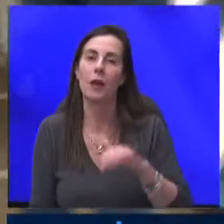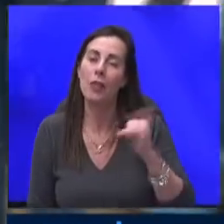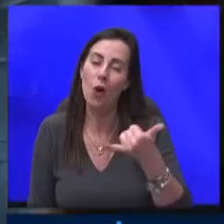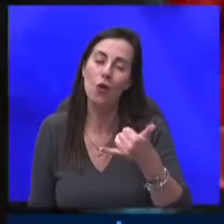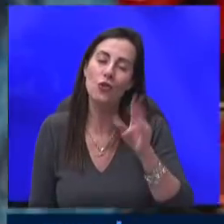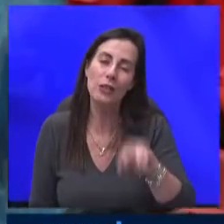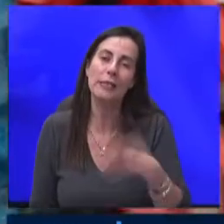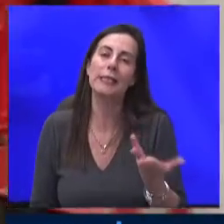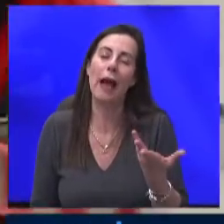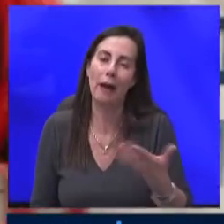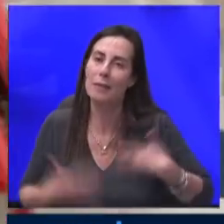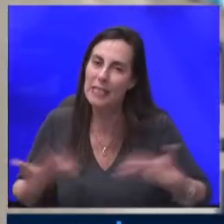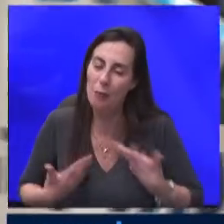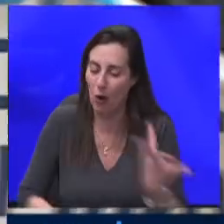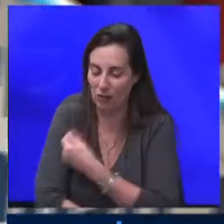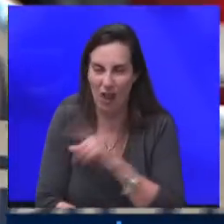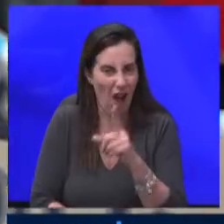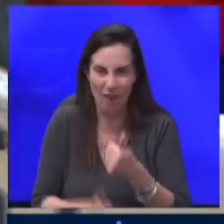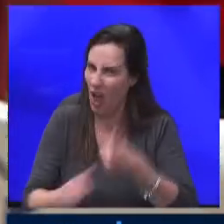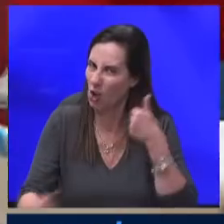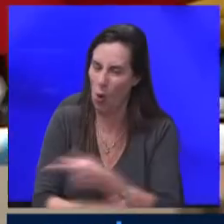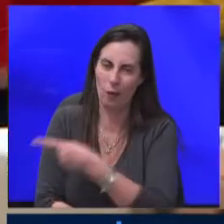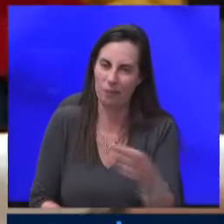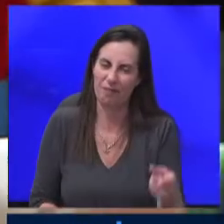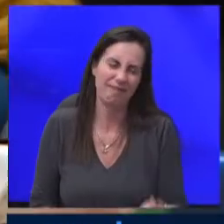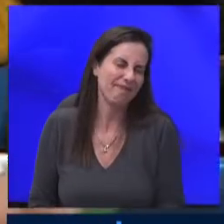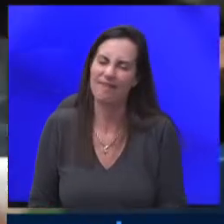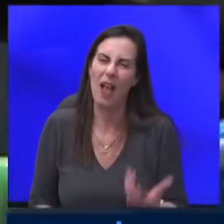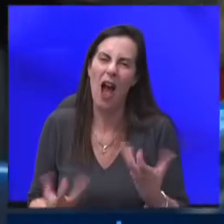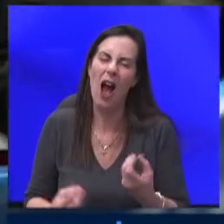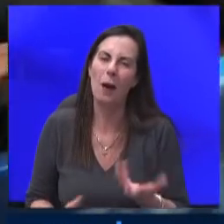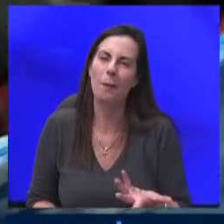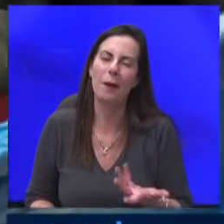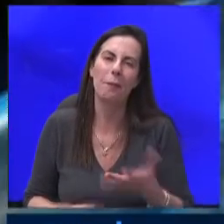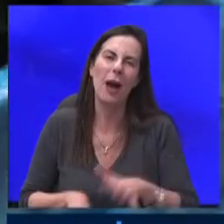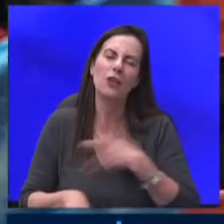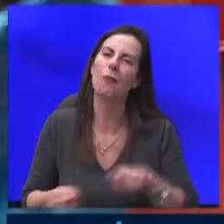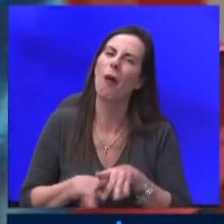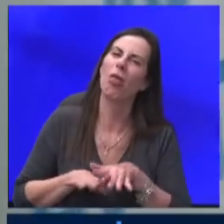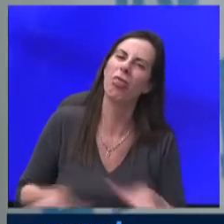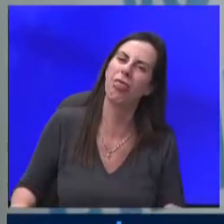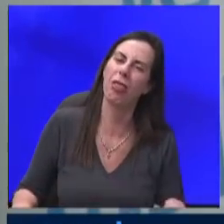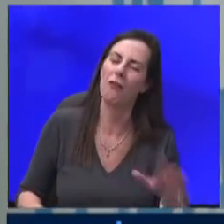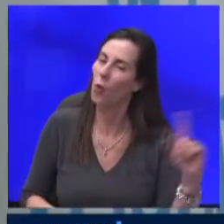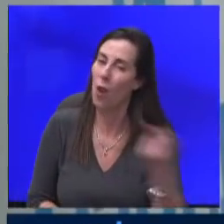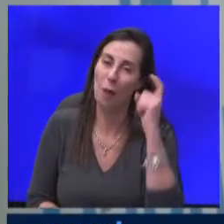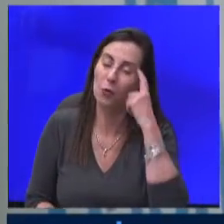על הגעת החיסונים, אבל מחדל התורים פשוט מוריד לרבים את החיוך. הוא מוסיף להדיג,